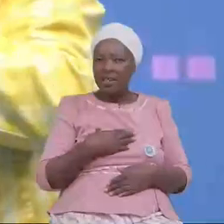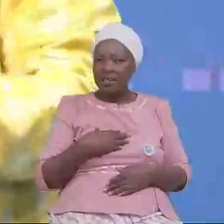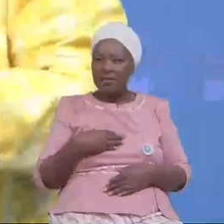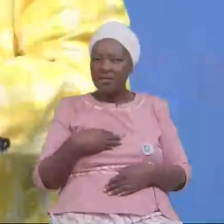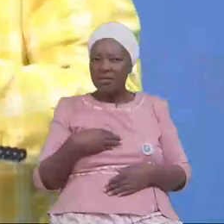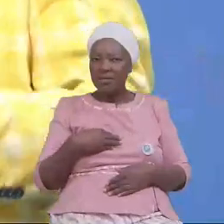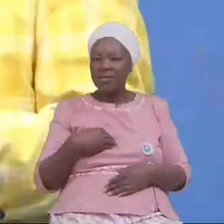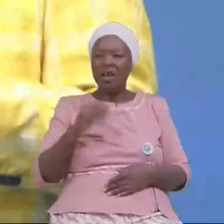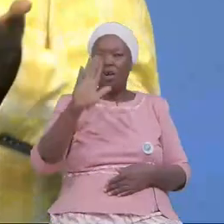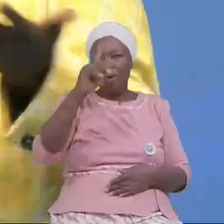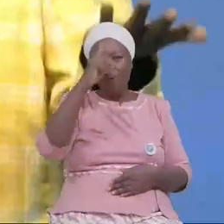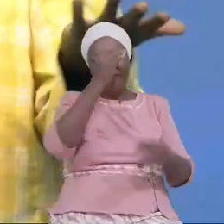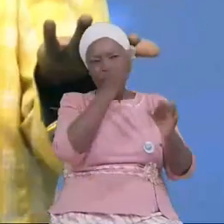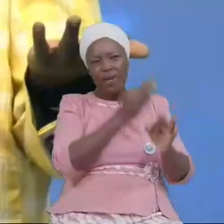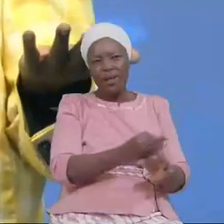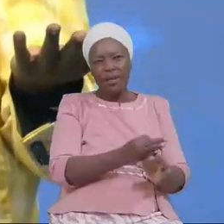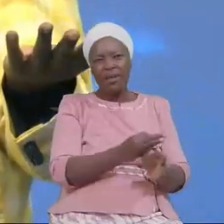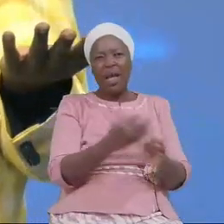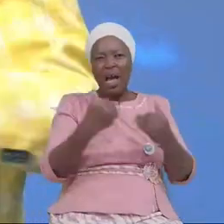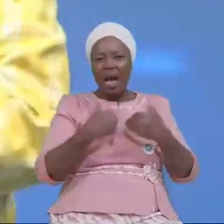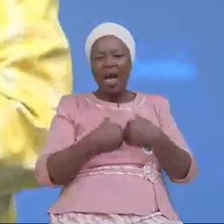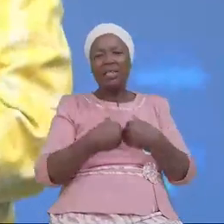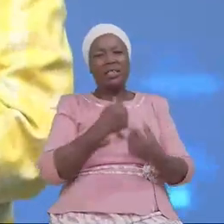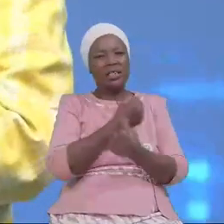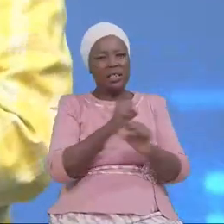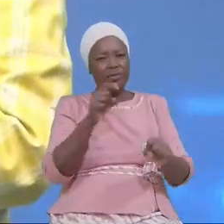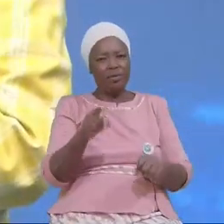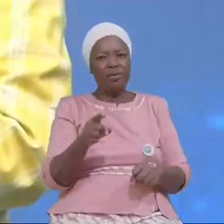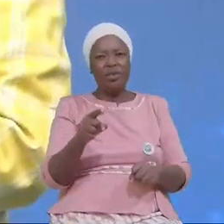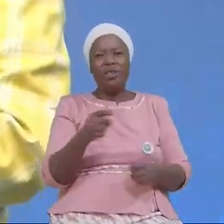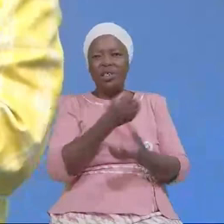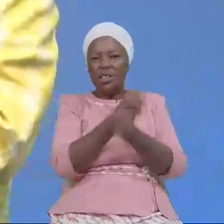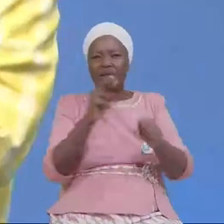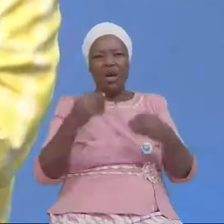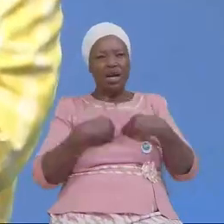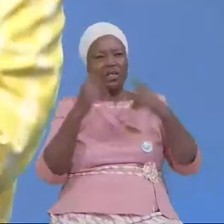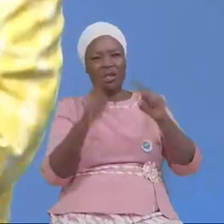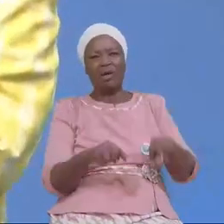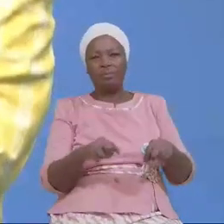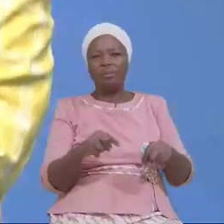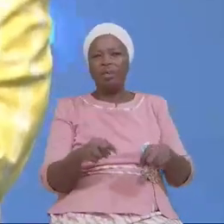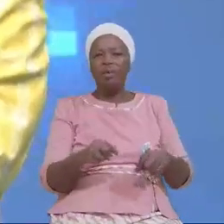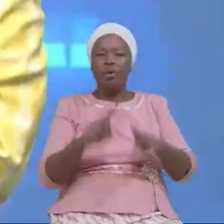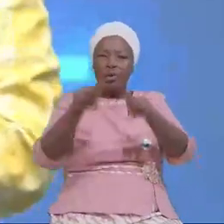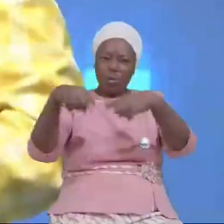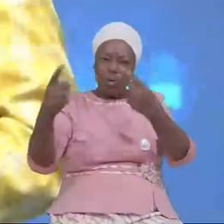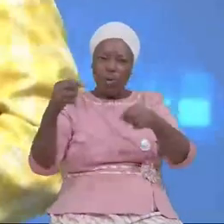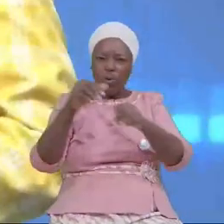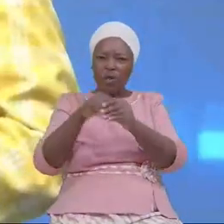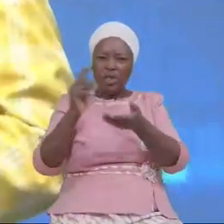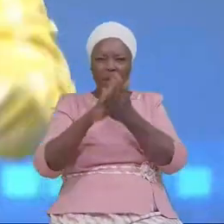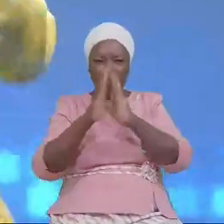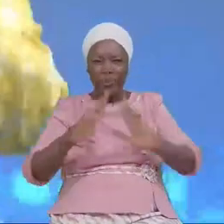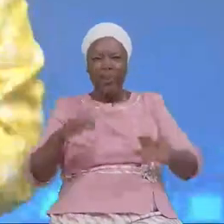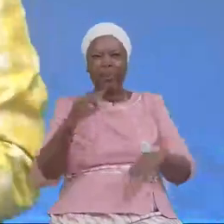ta foi t'a sauvé. Le salut est venu. Va en paix. Va